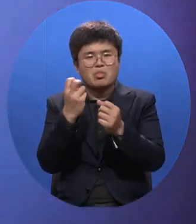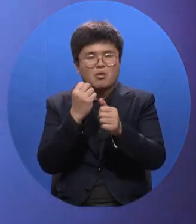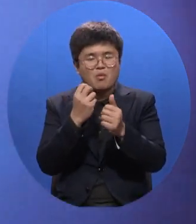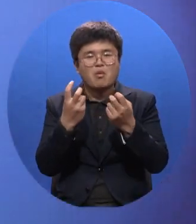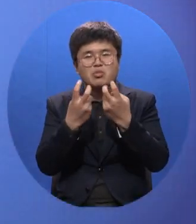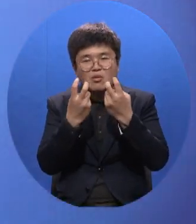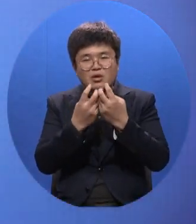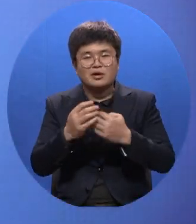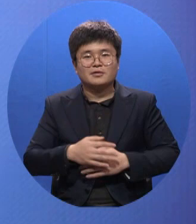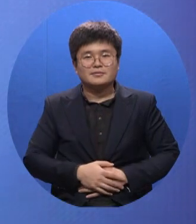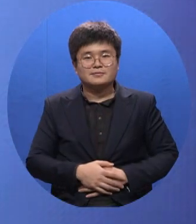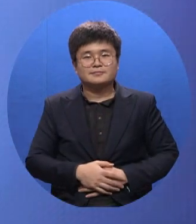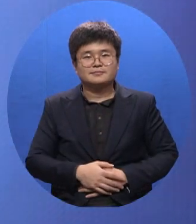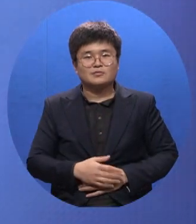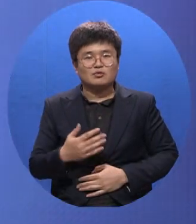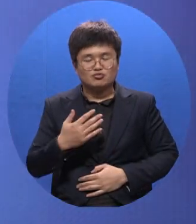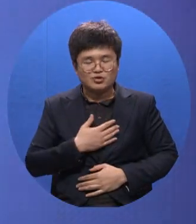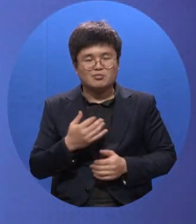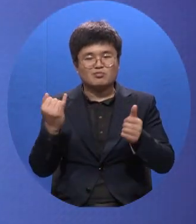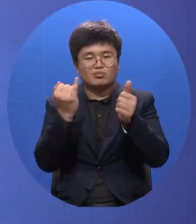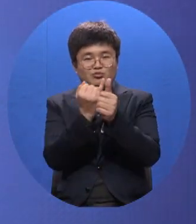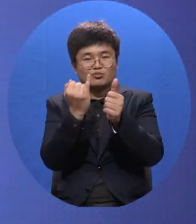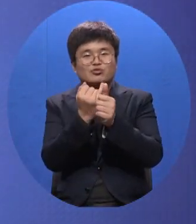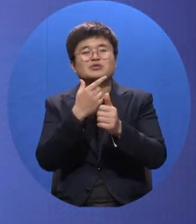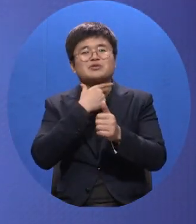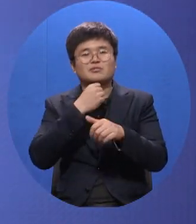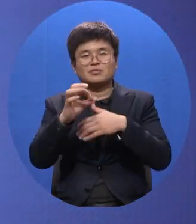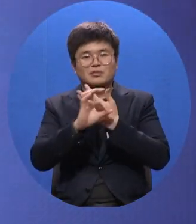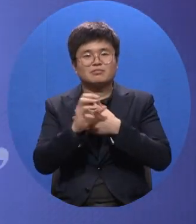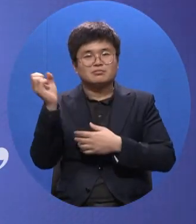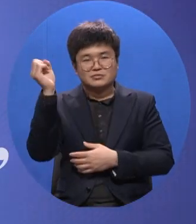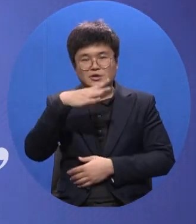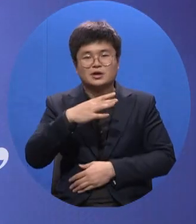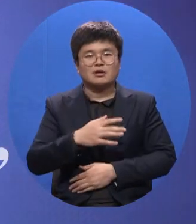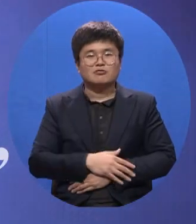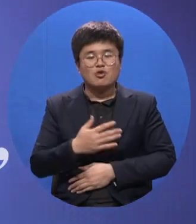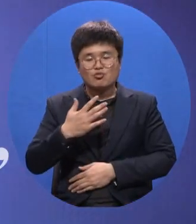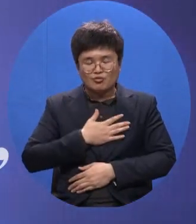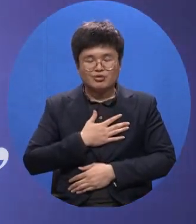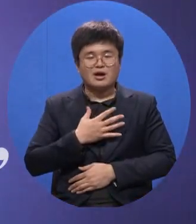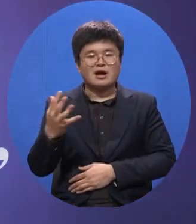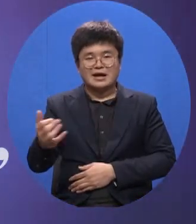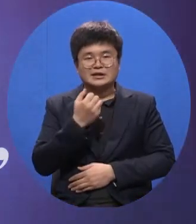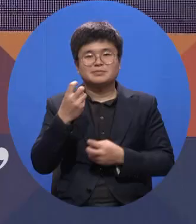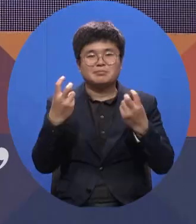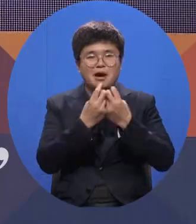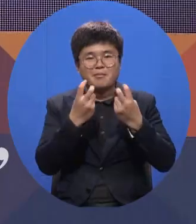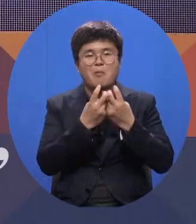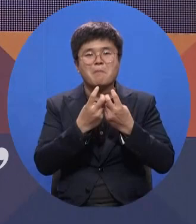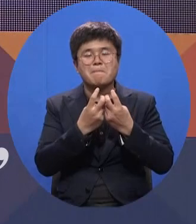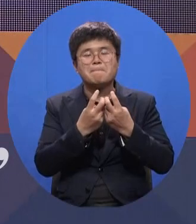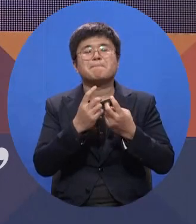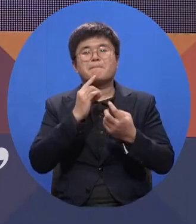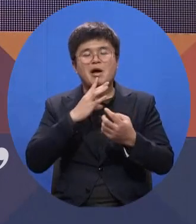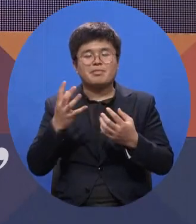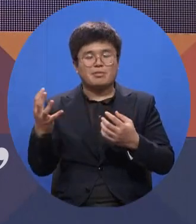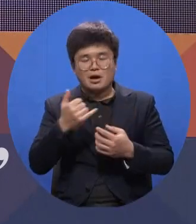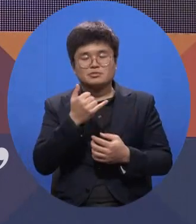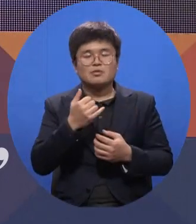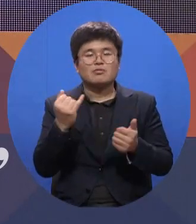하니 우리 부부 되고 싶으면 그냥 우리 가지고 있는 수 담에도 결혼 하자 액션 부터